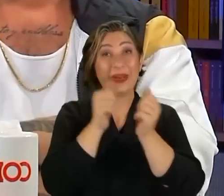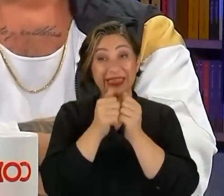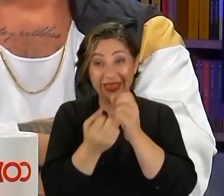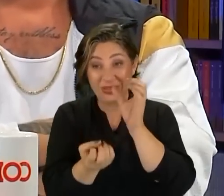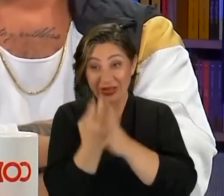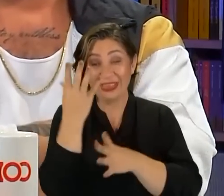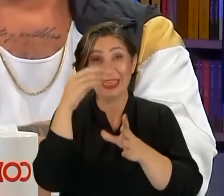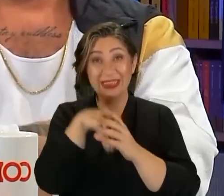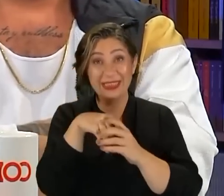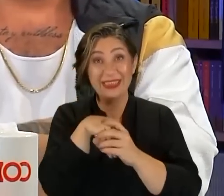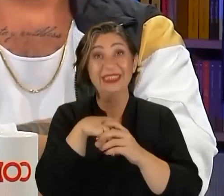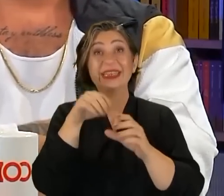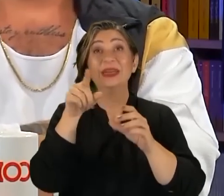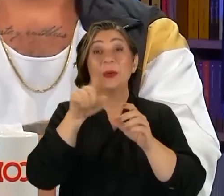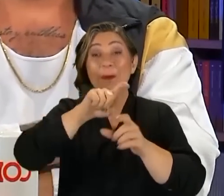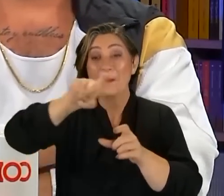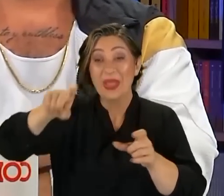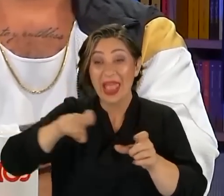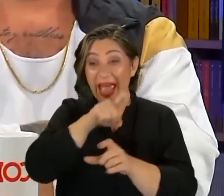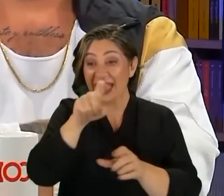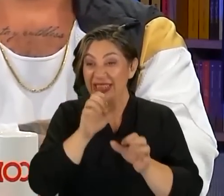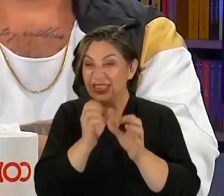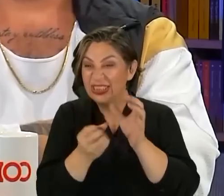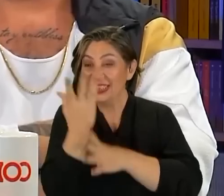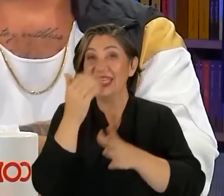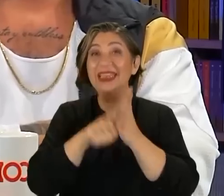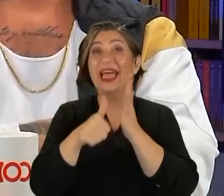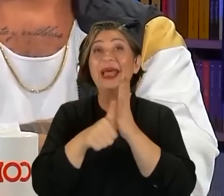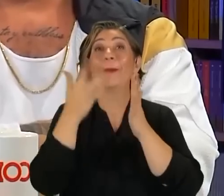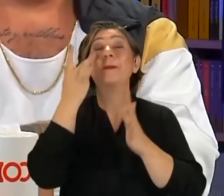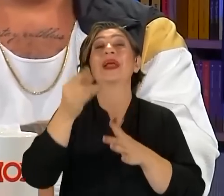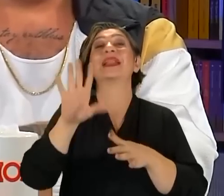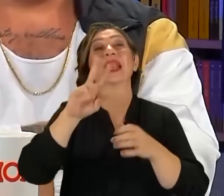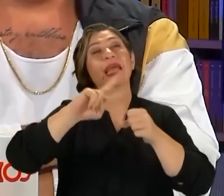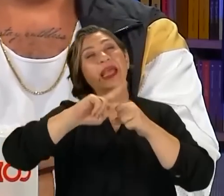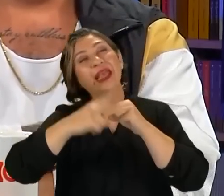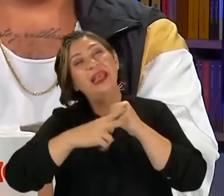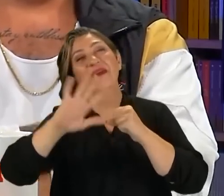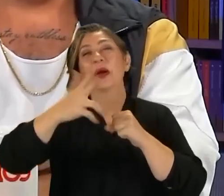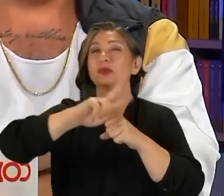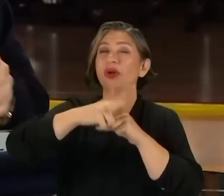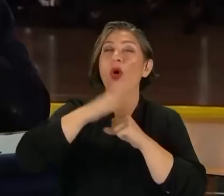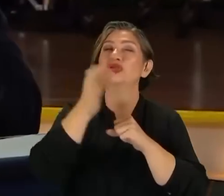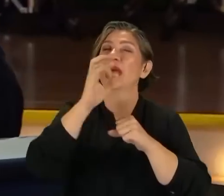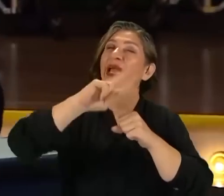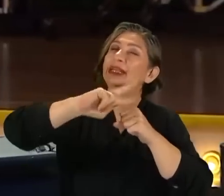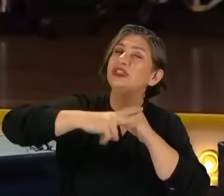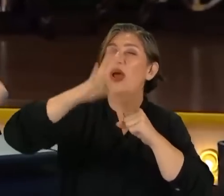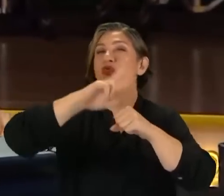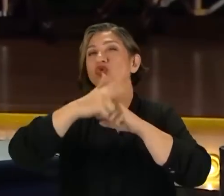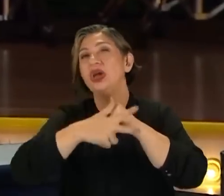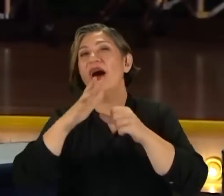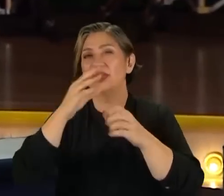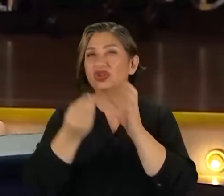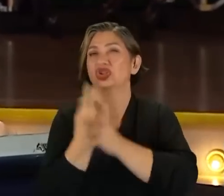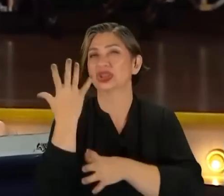birlikte çıkaracağız. Plak tam çıkacağı tarih net değil. O yüzden. Ama ikinci ya da üçüncü haftasında kesin çıkacak yeni şarkı